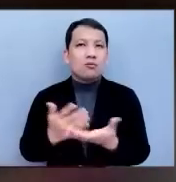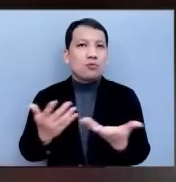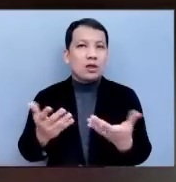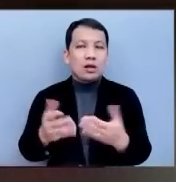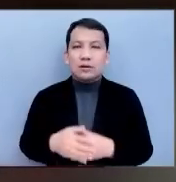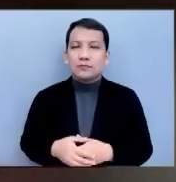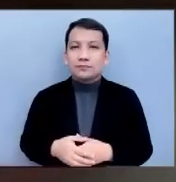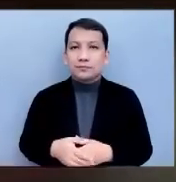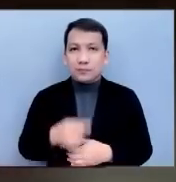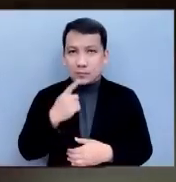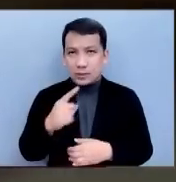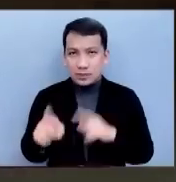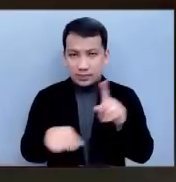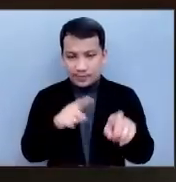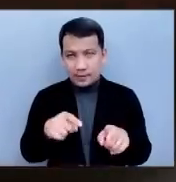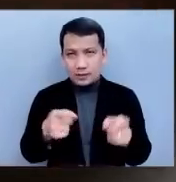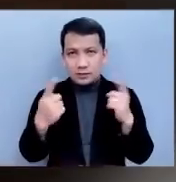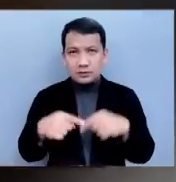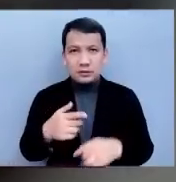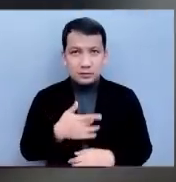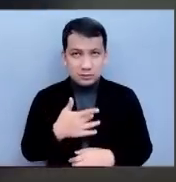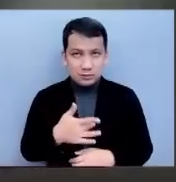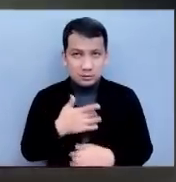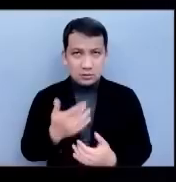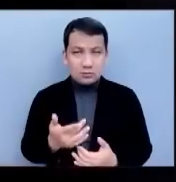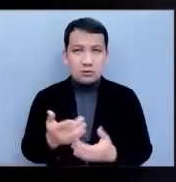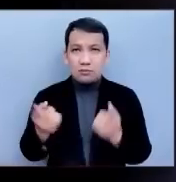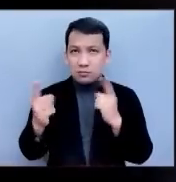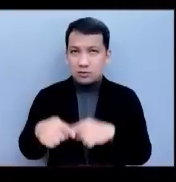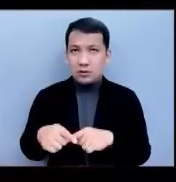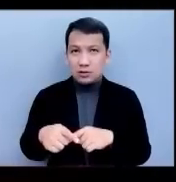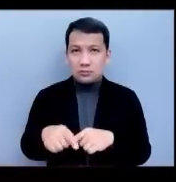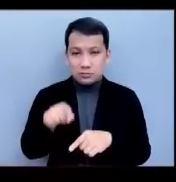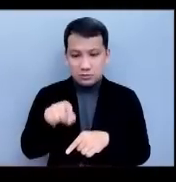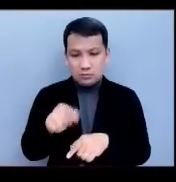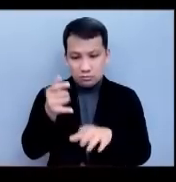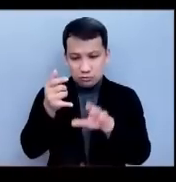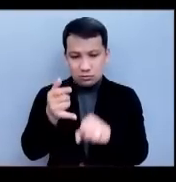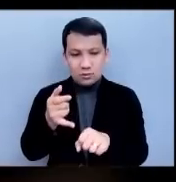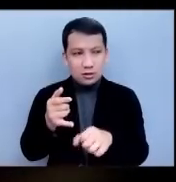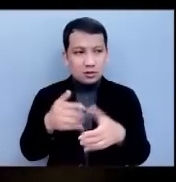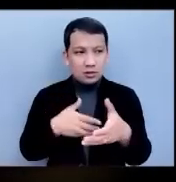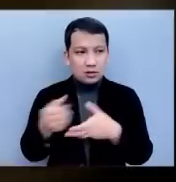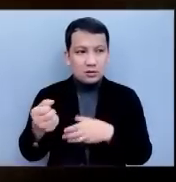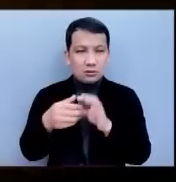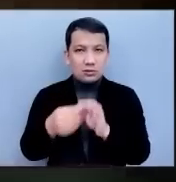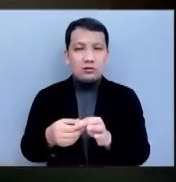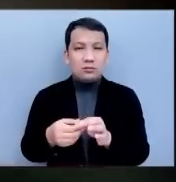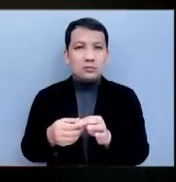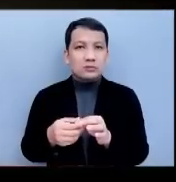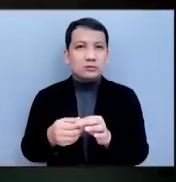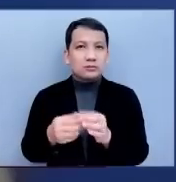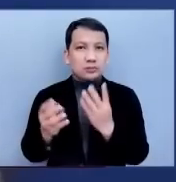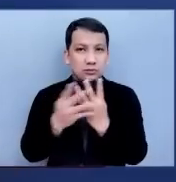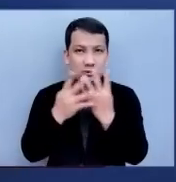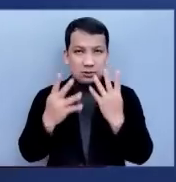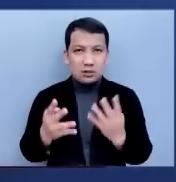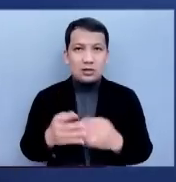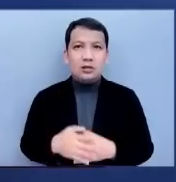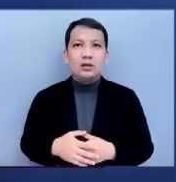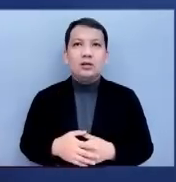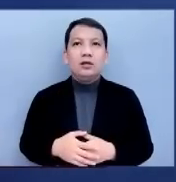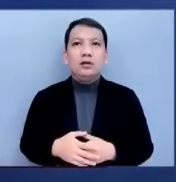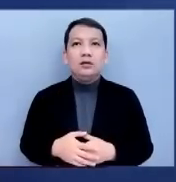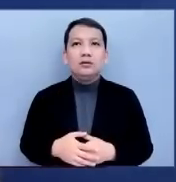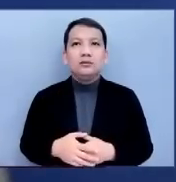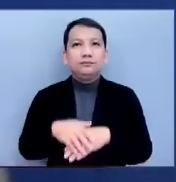At sa tanong kung ano ang pakiramdam niya, matapos mabisto sa paglabas niya sa detention facility. No comment